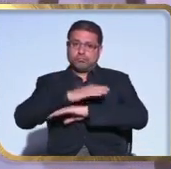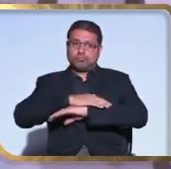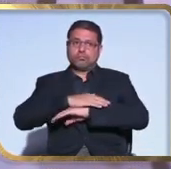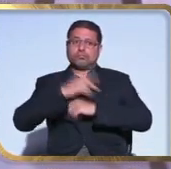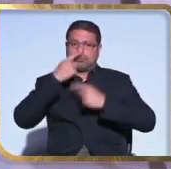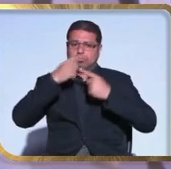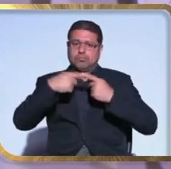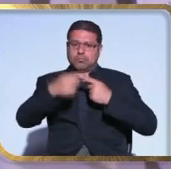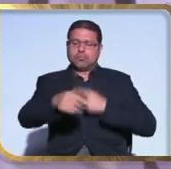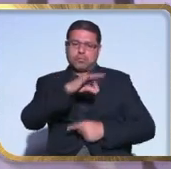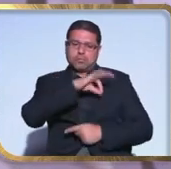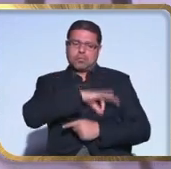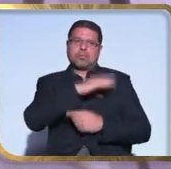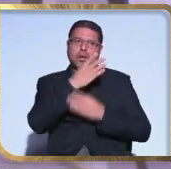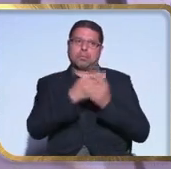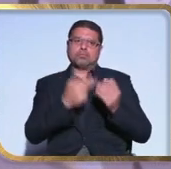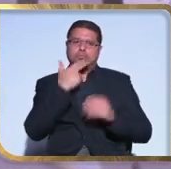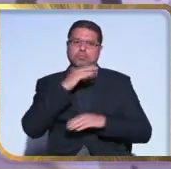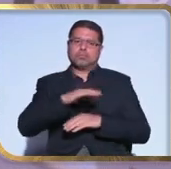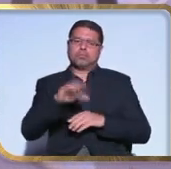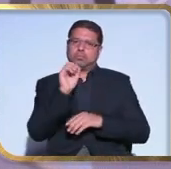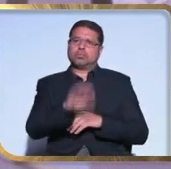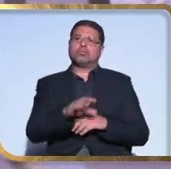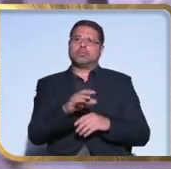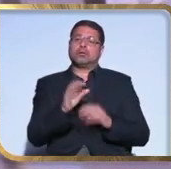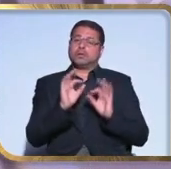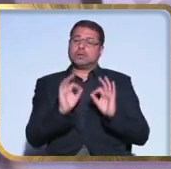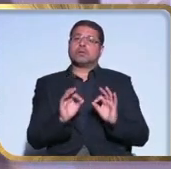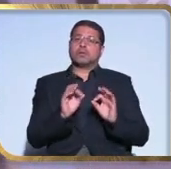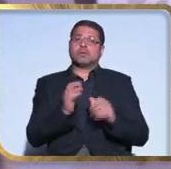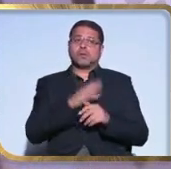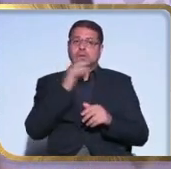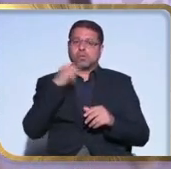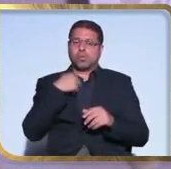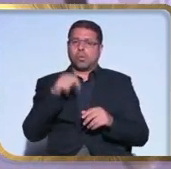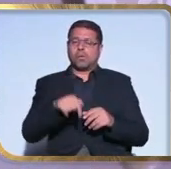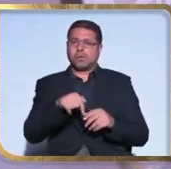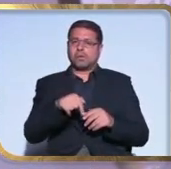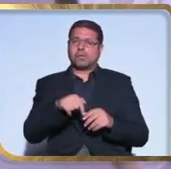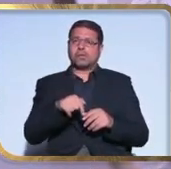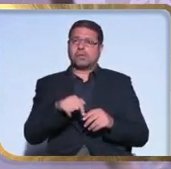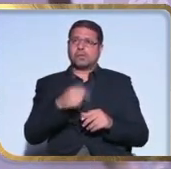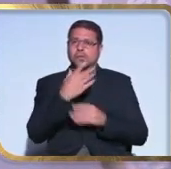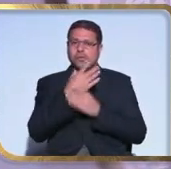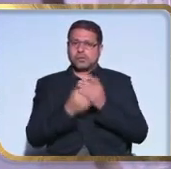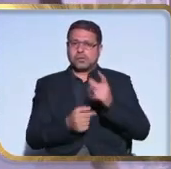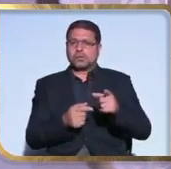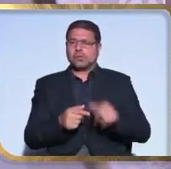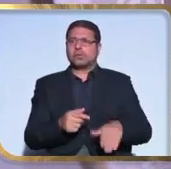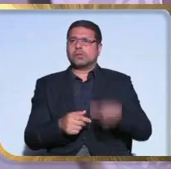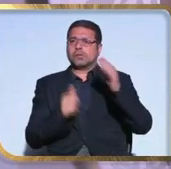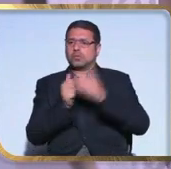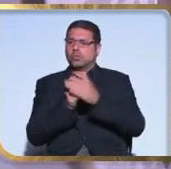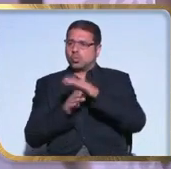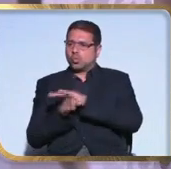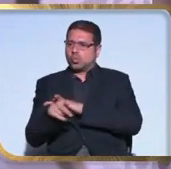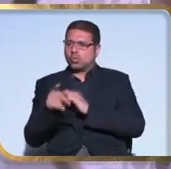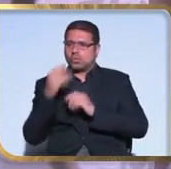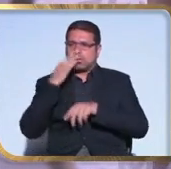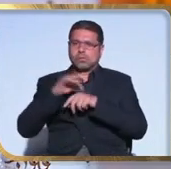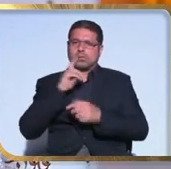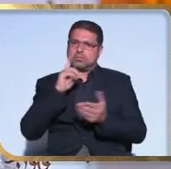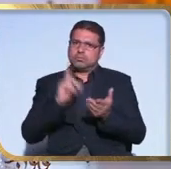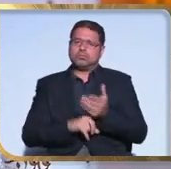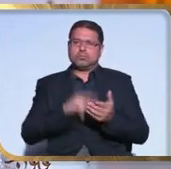بينتف بهذا الصلاح الاولاد بلا شك انا لما النهارده ا الاولاد يطلعوا في بيت ناس